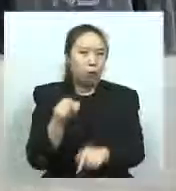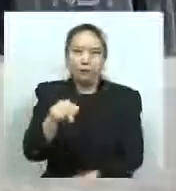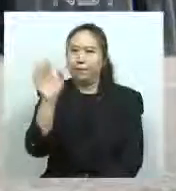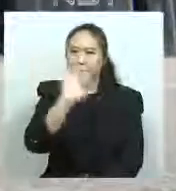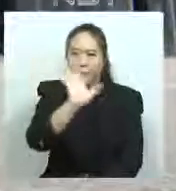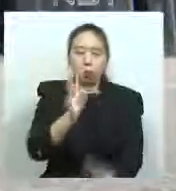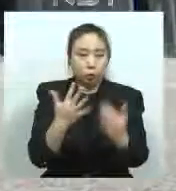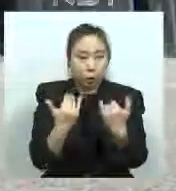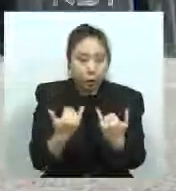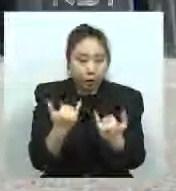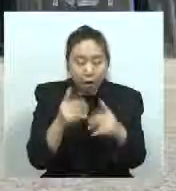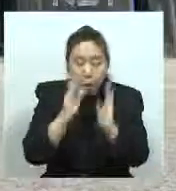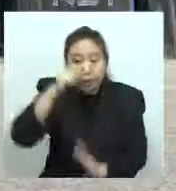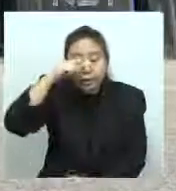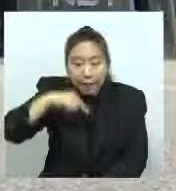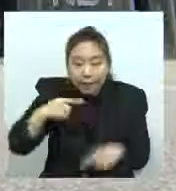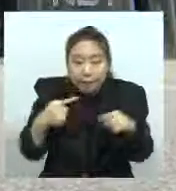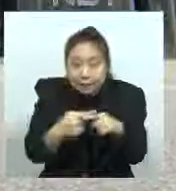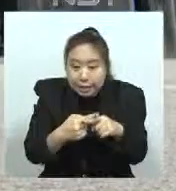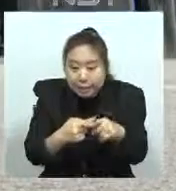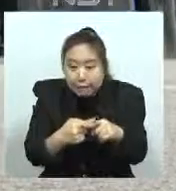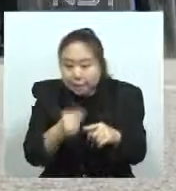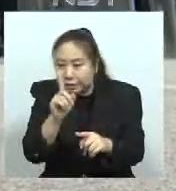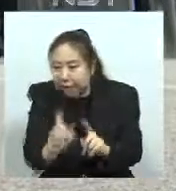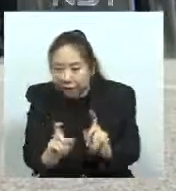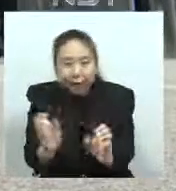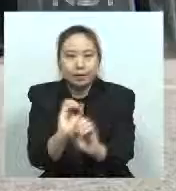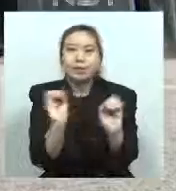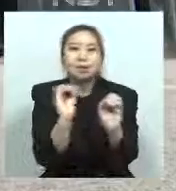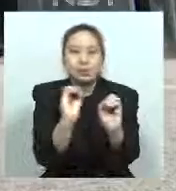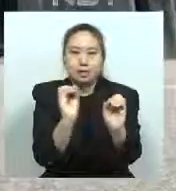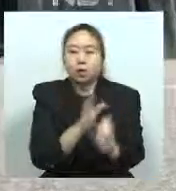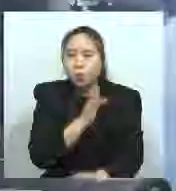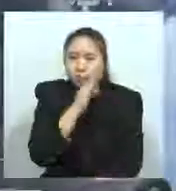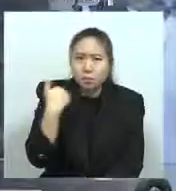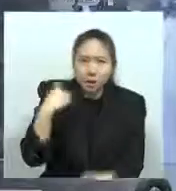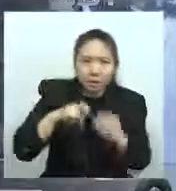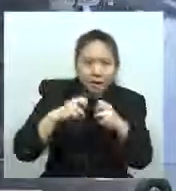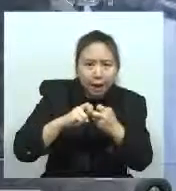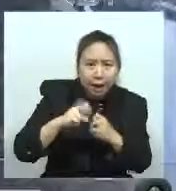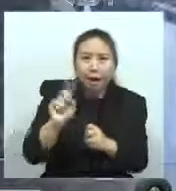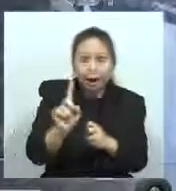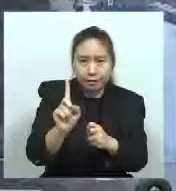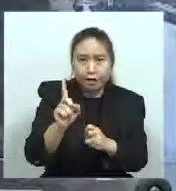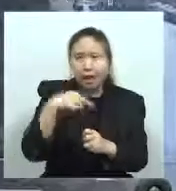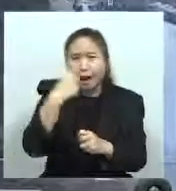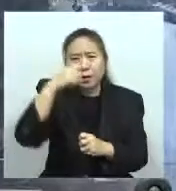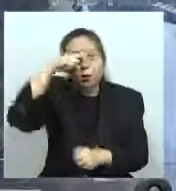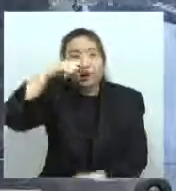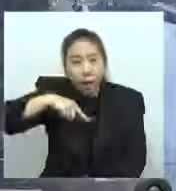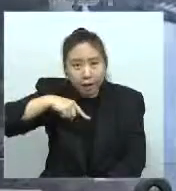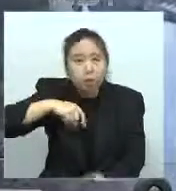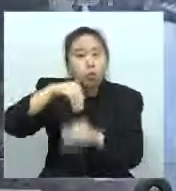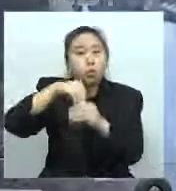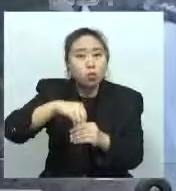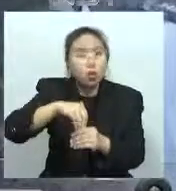อนนี้เนี่ยยังไม่มีรายงานคนไทยได้รับบาดเจ็บหรือว่าเสียชีวิตหากมีเหตุฉุกเฉินนะคะคุณผู้ชมหรือว่าคนไทยที่